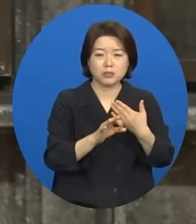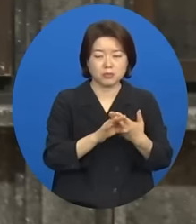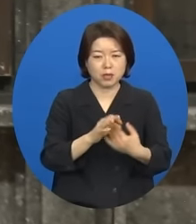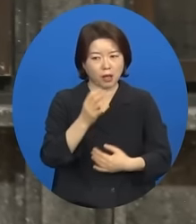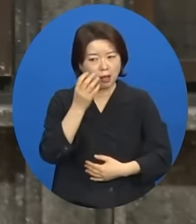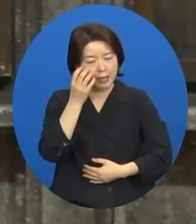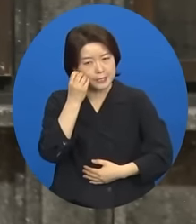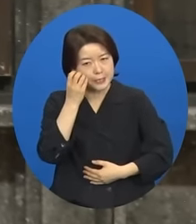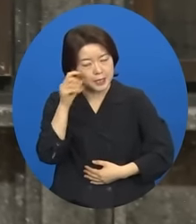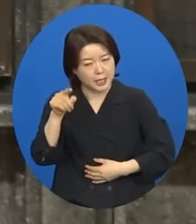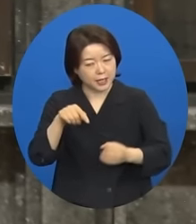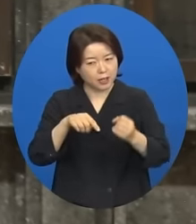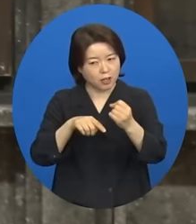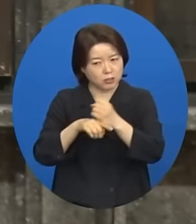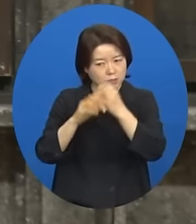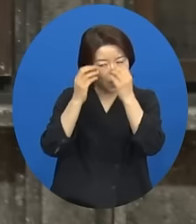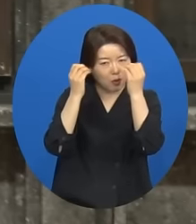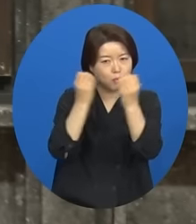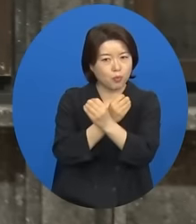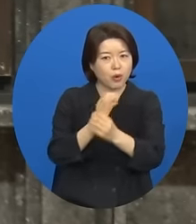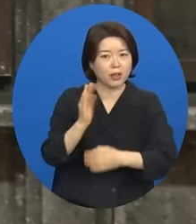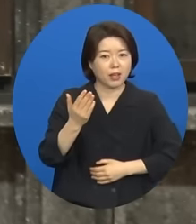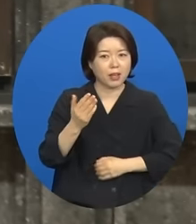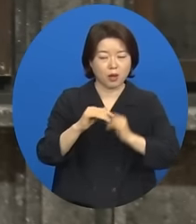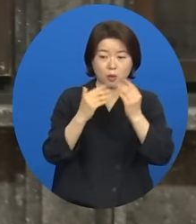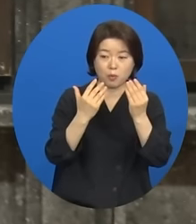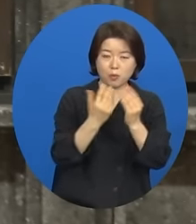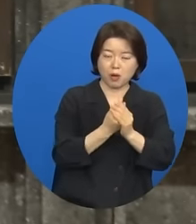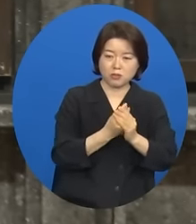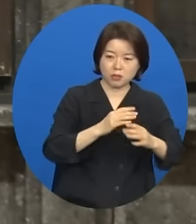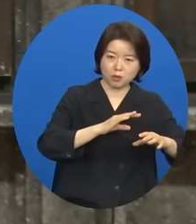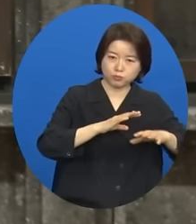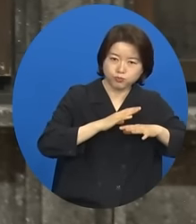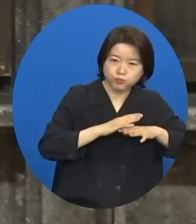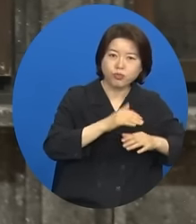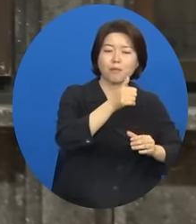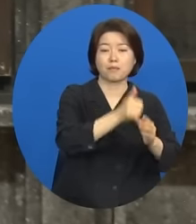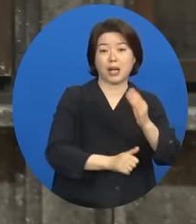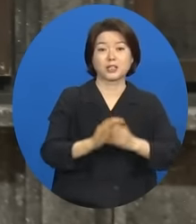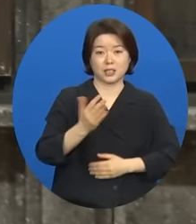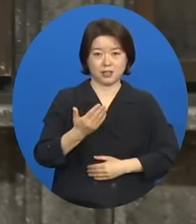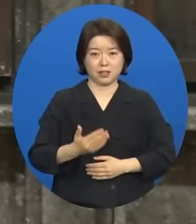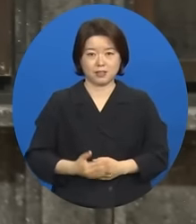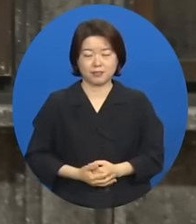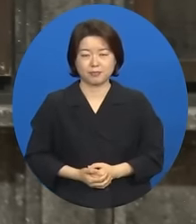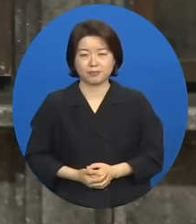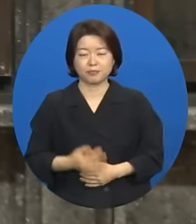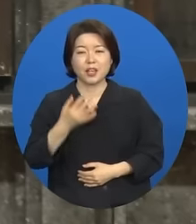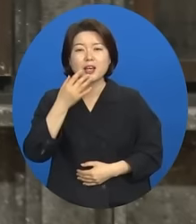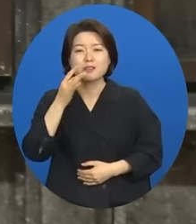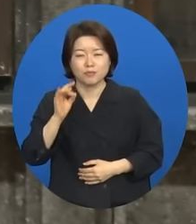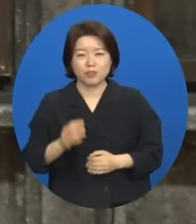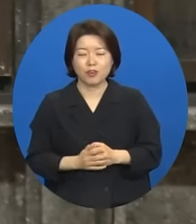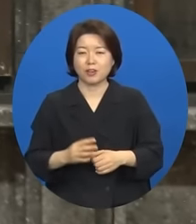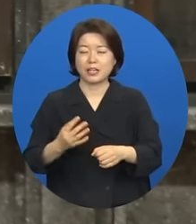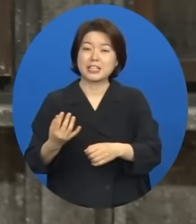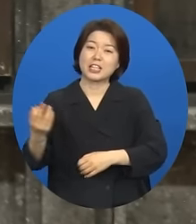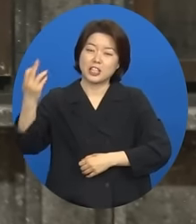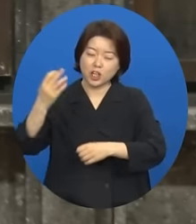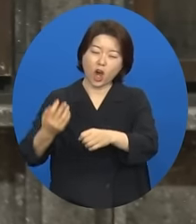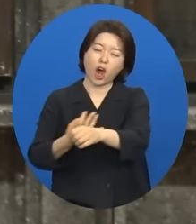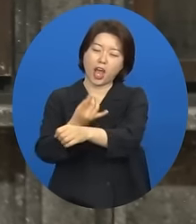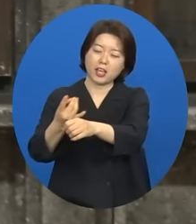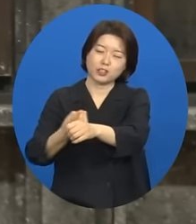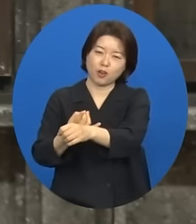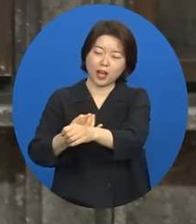엉뚱하게 그 의미를 받아들이고 완전한 두려움에 빠질 수가 있다는 거예요. 물론 형 에서가 400명을 끌고 오는